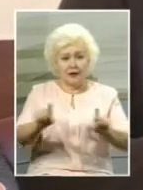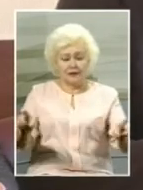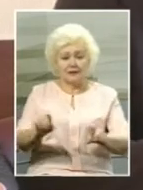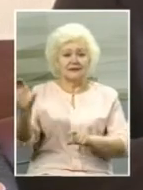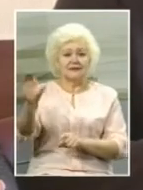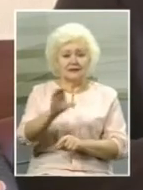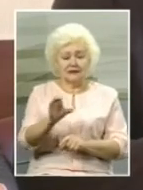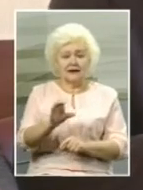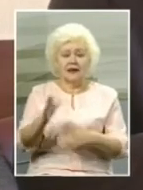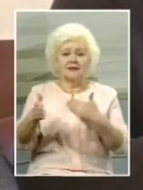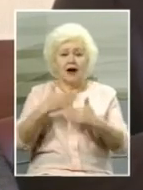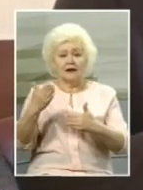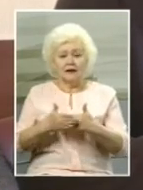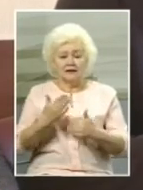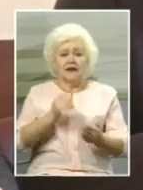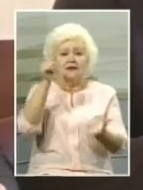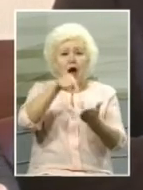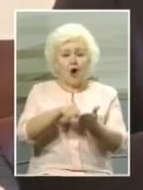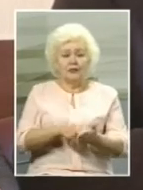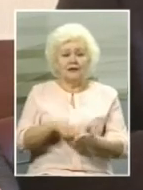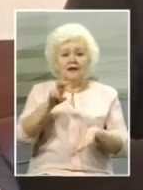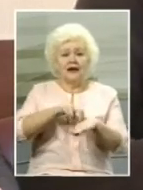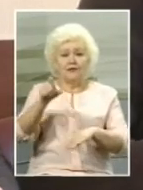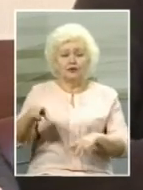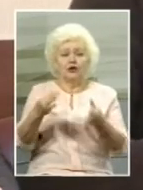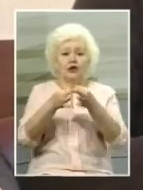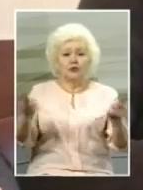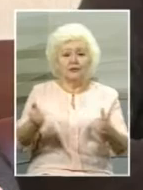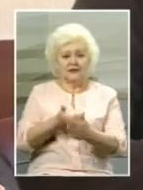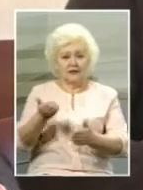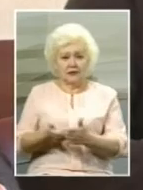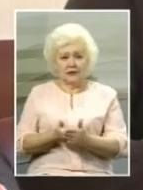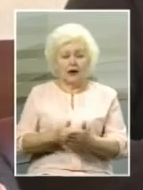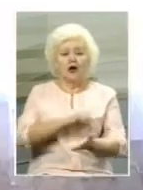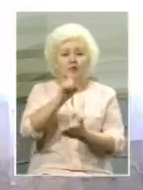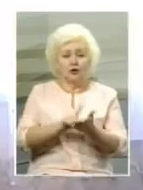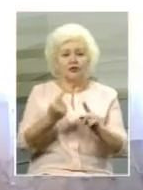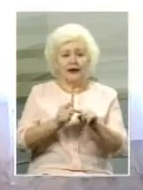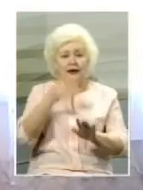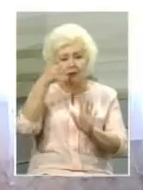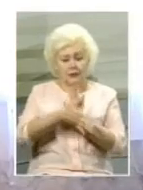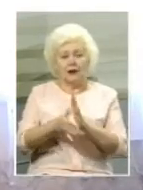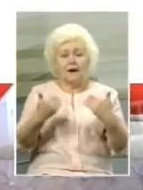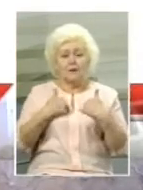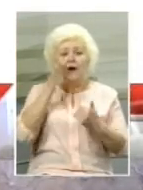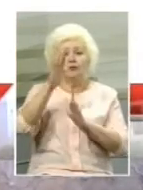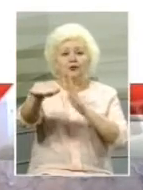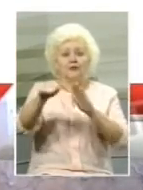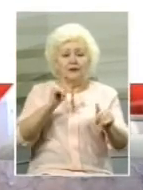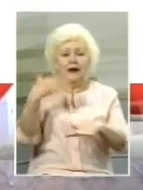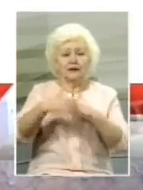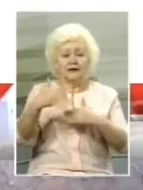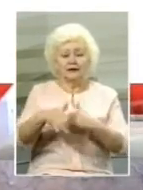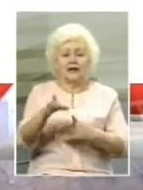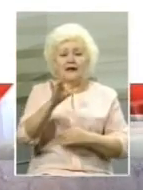с наказанием определенных врачей, допустивших недостатки. Вы должны это понимать. Я говорю, мы будем вызывать